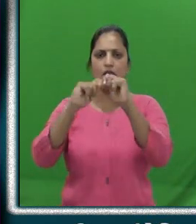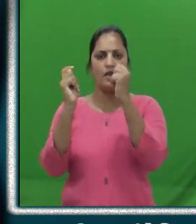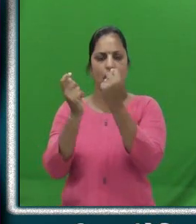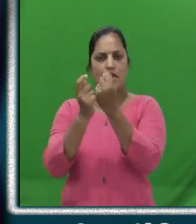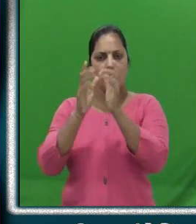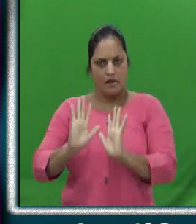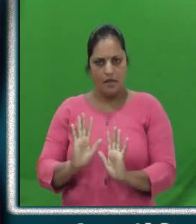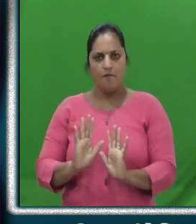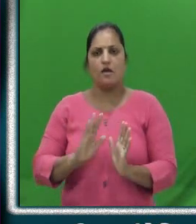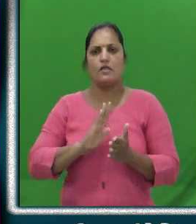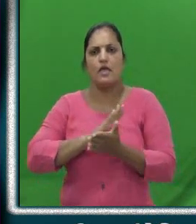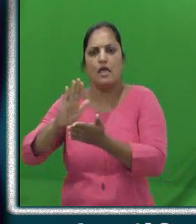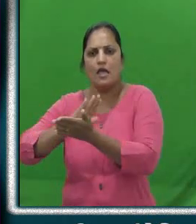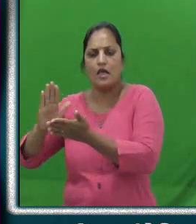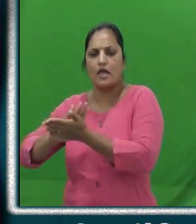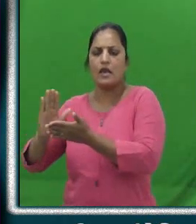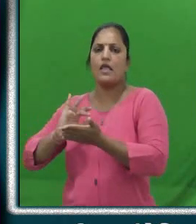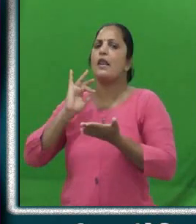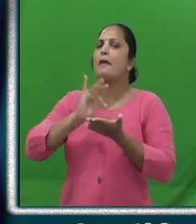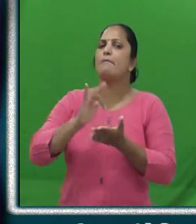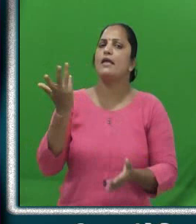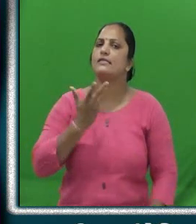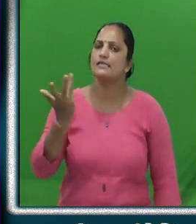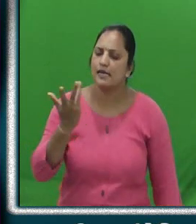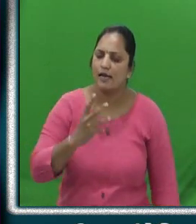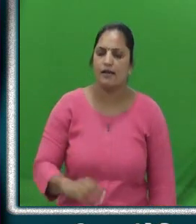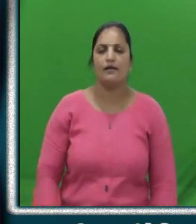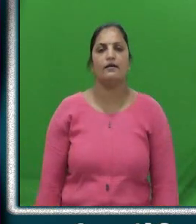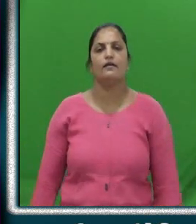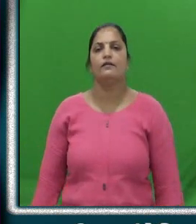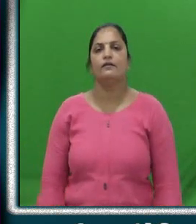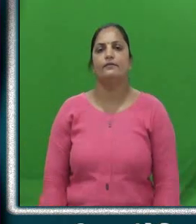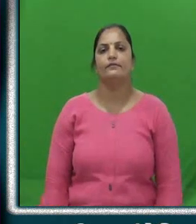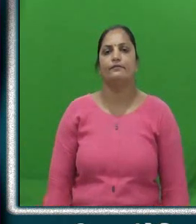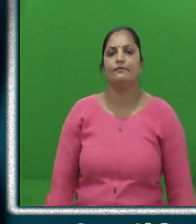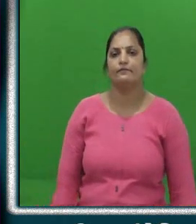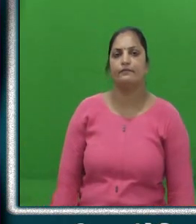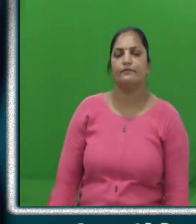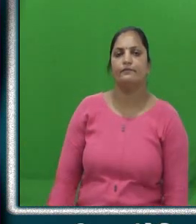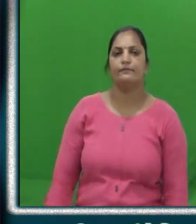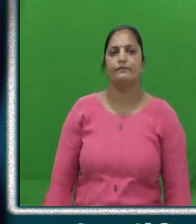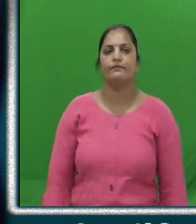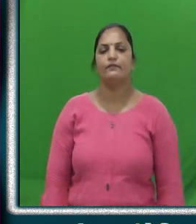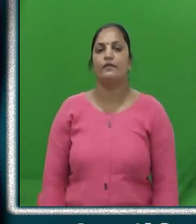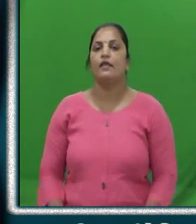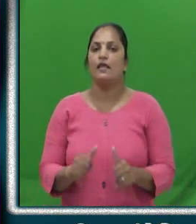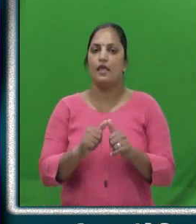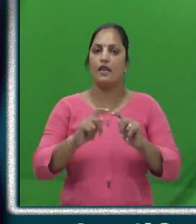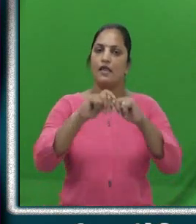છે, બંને અલગ અલગ પણ પૂછાઈ શકે, બરાબર. વોટ હેવ અરુણ એન્ડ હિઝ ટીમ